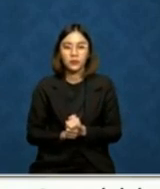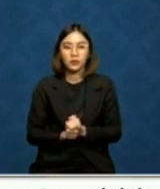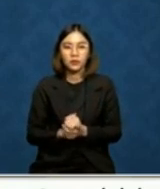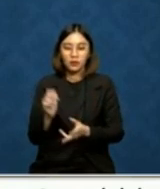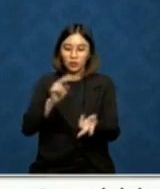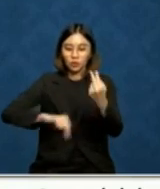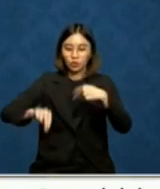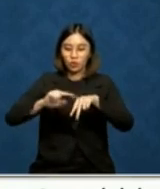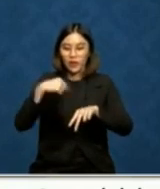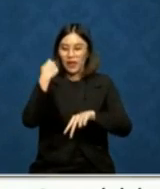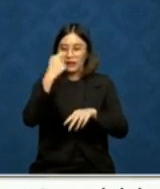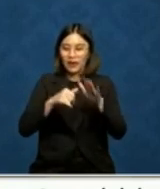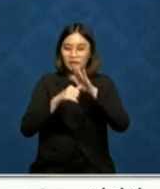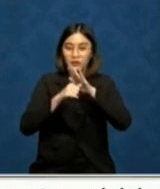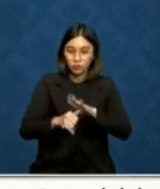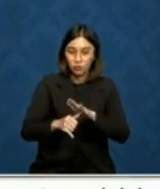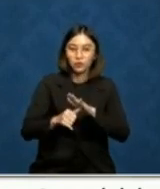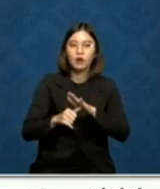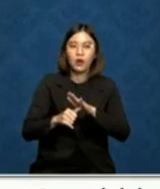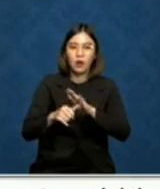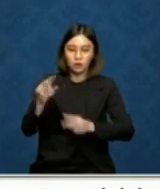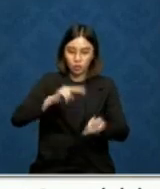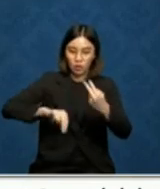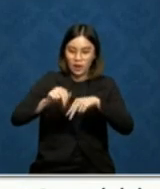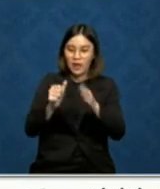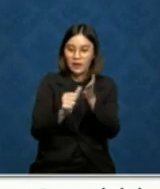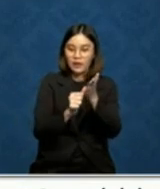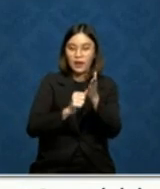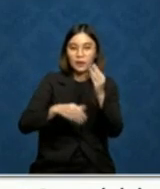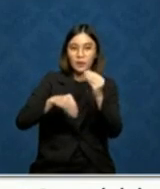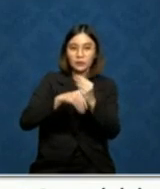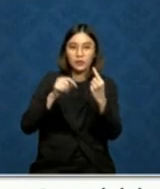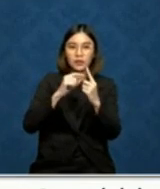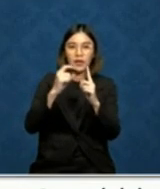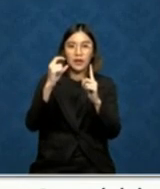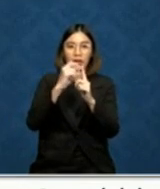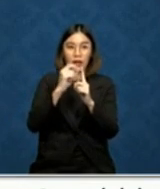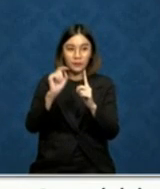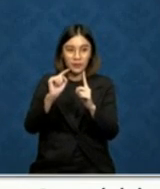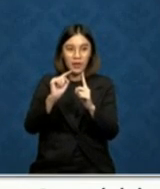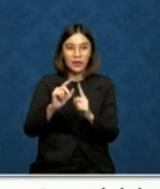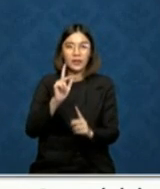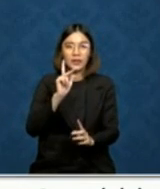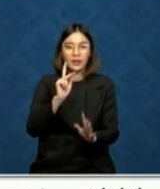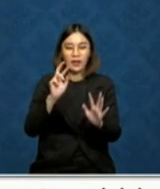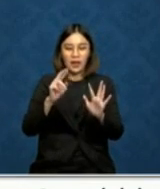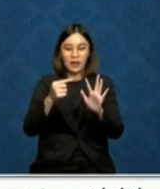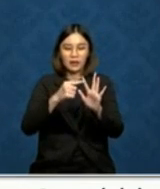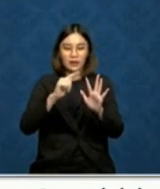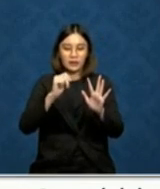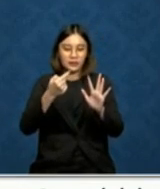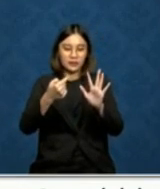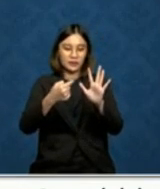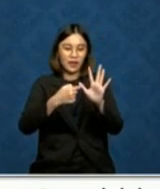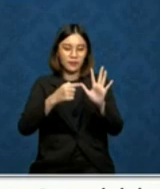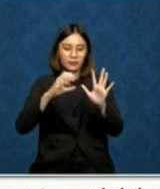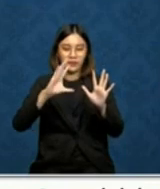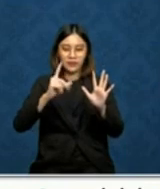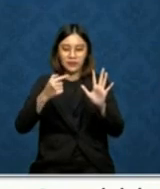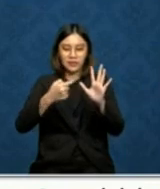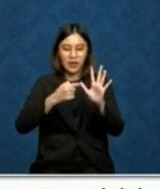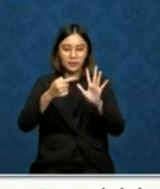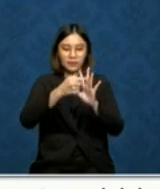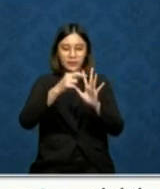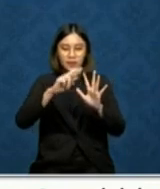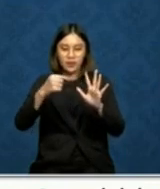คุ้มครองผู้ที่ตกเป็นเหยื่อโดยการแก้ไขเพิ่มเติมบทนิยามของคำว่ากระทำชำเราทำให้กฎหมายครอบคลุมถึ